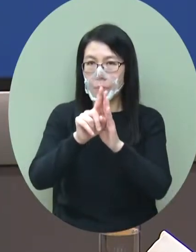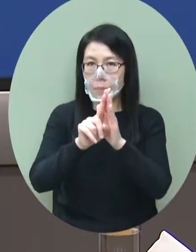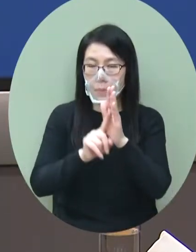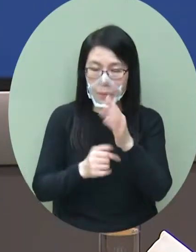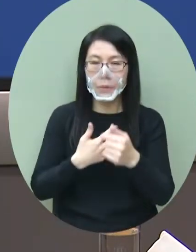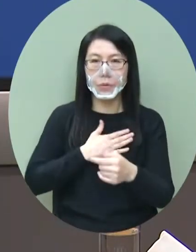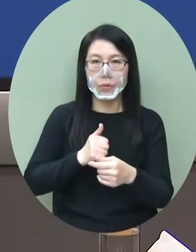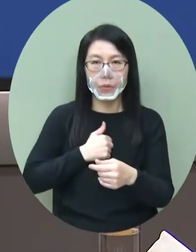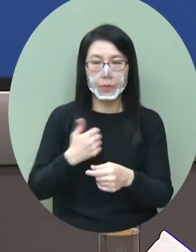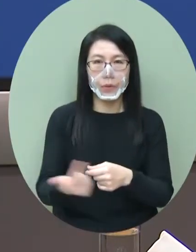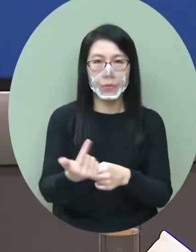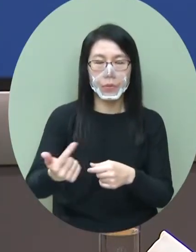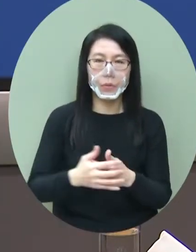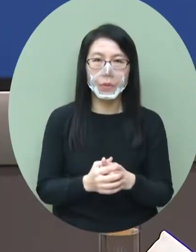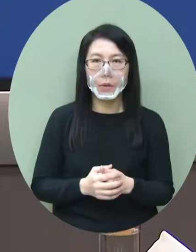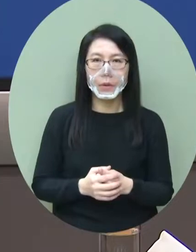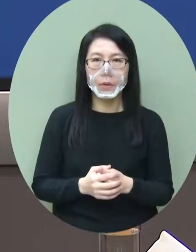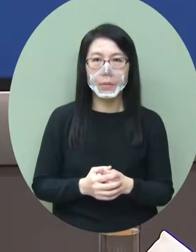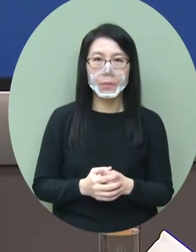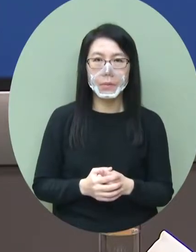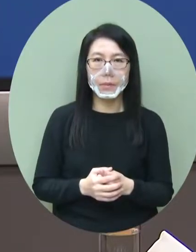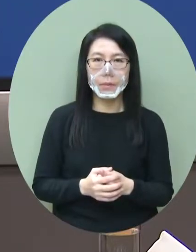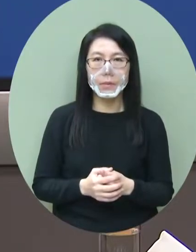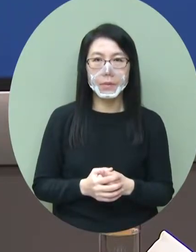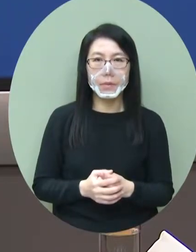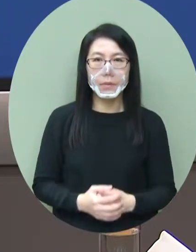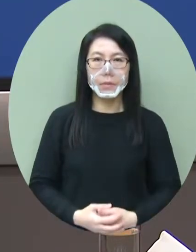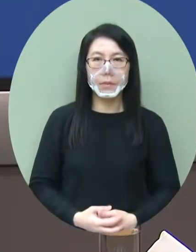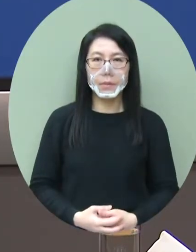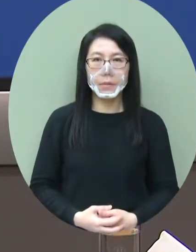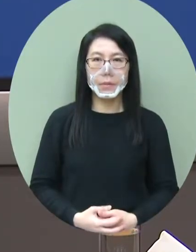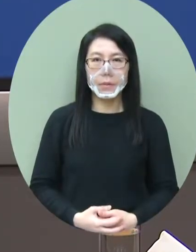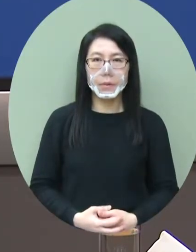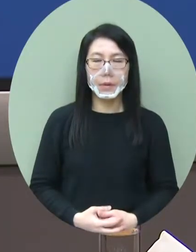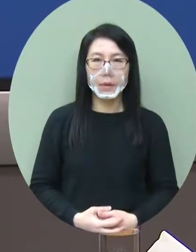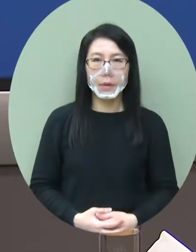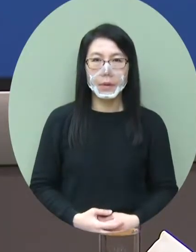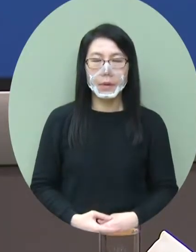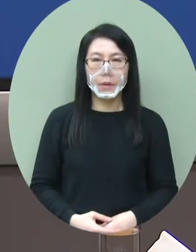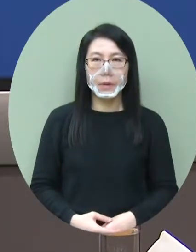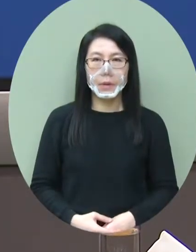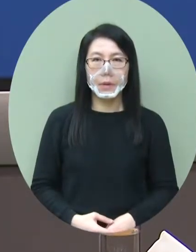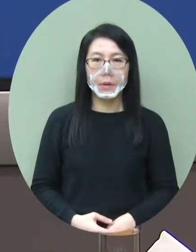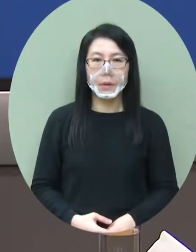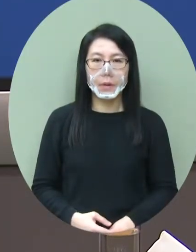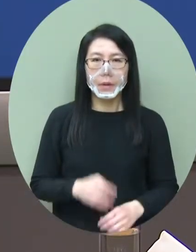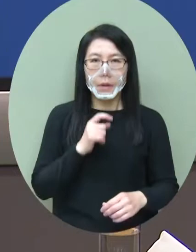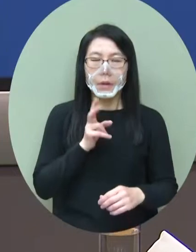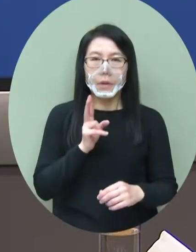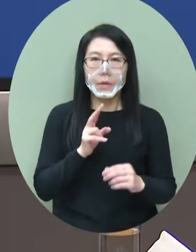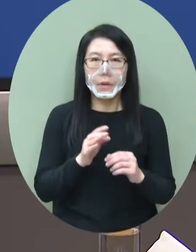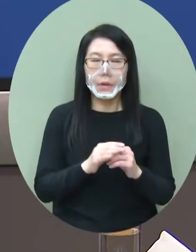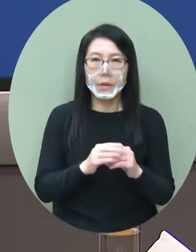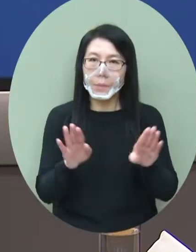多给我们已经关闭的处所啊，这个已经没有上学的学生啊，以致